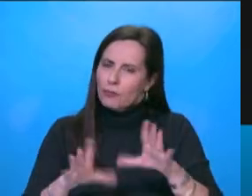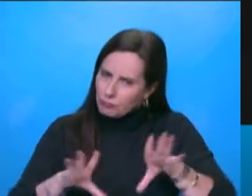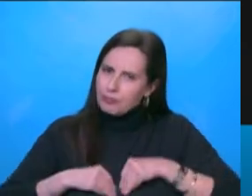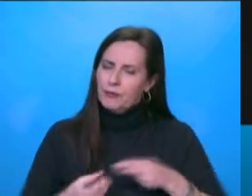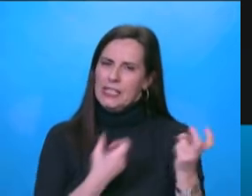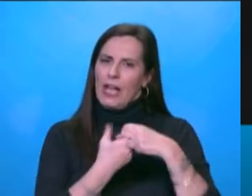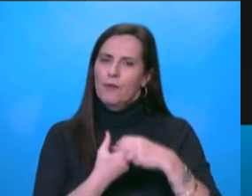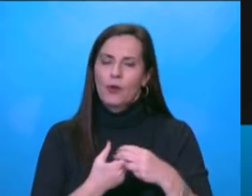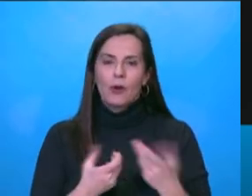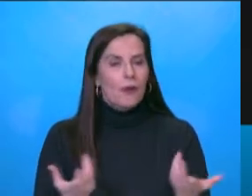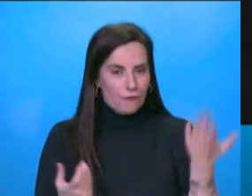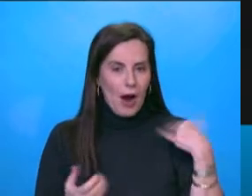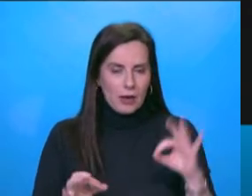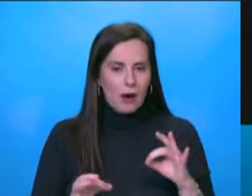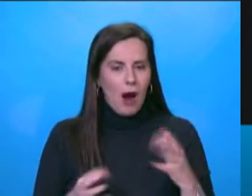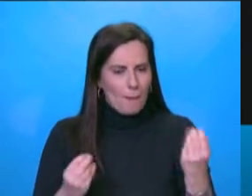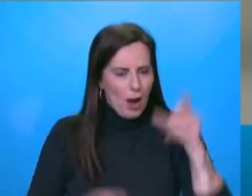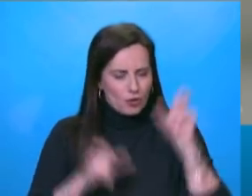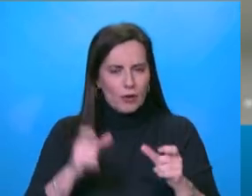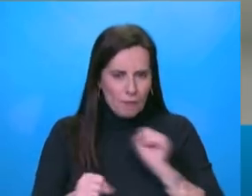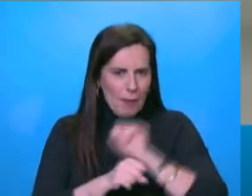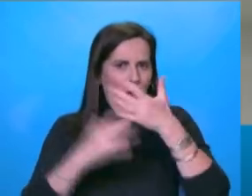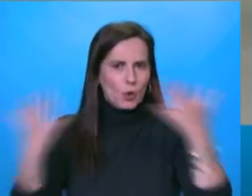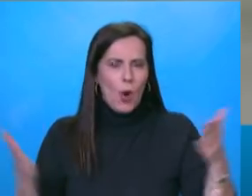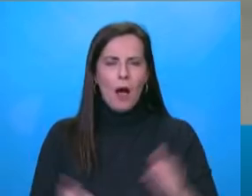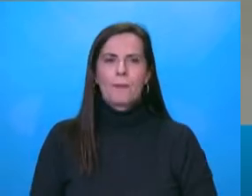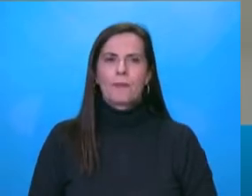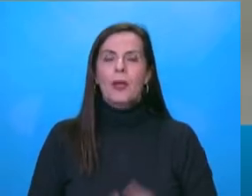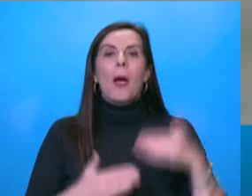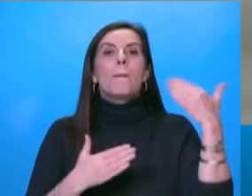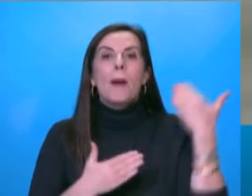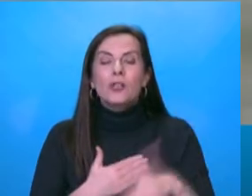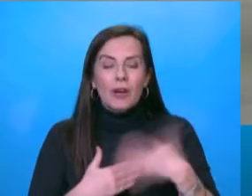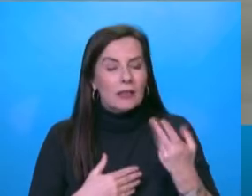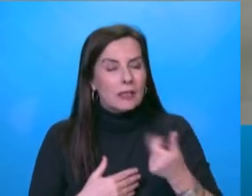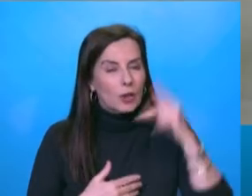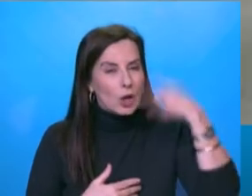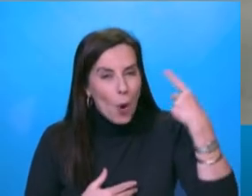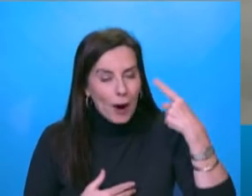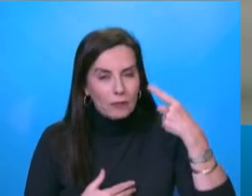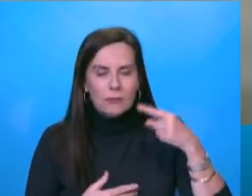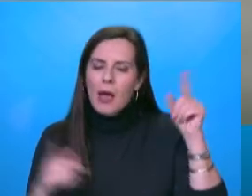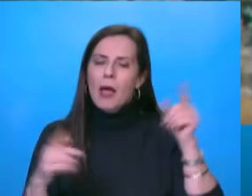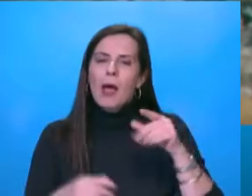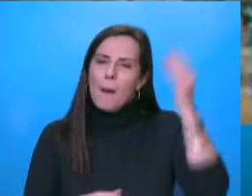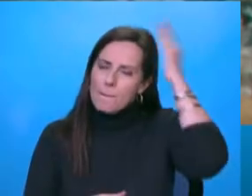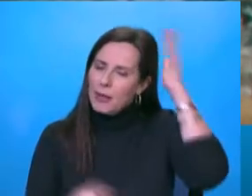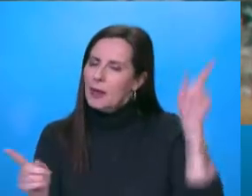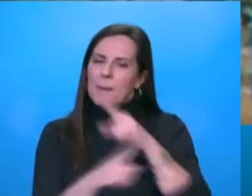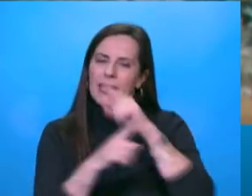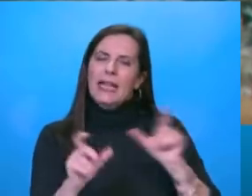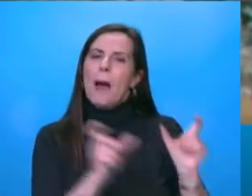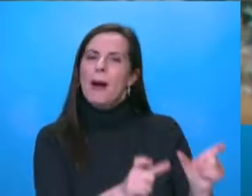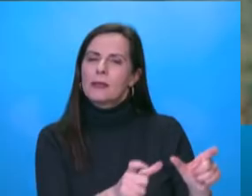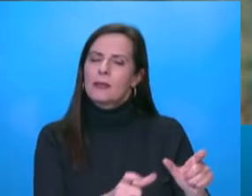ונוצר גל ציבורי ומחאה גדולה. לבסוף, אחרי קצת יותר מיממה, ביטל בנט את המעצר המנהלי, והחליף אותו